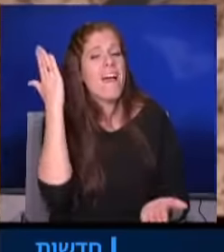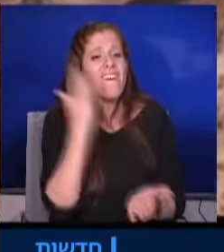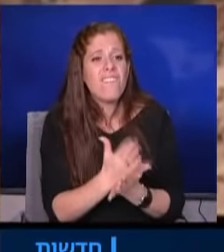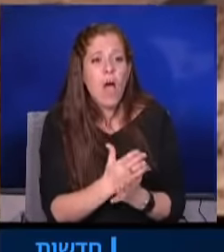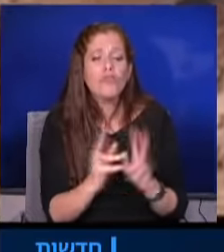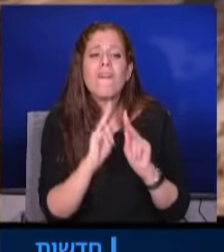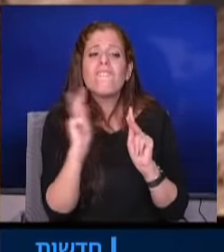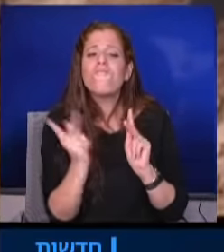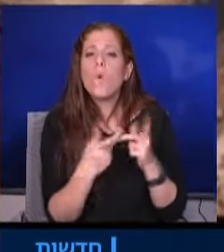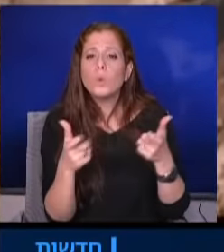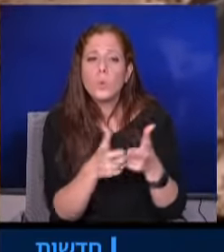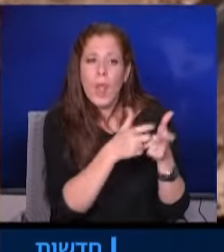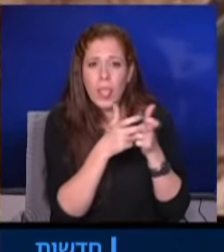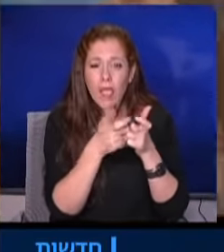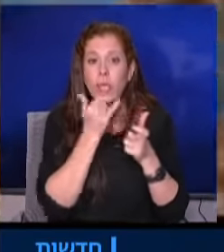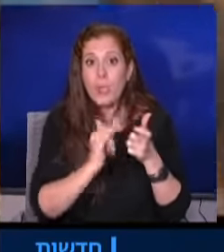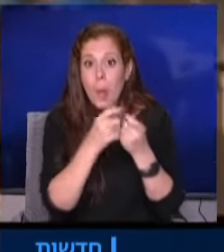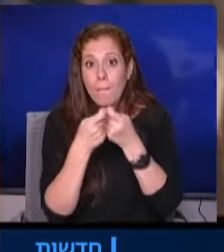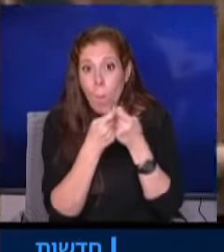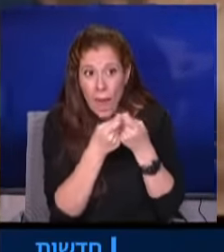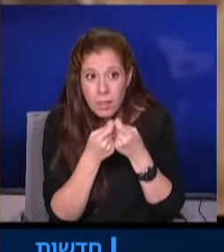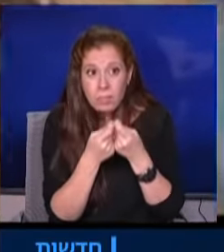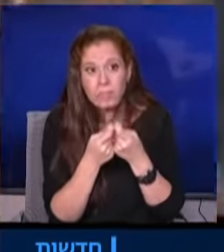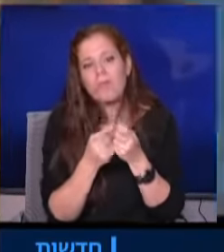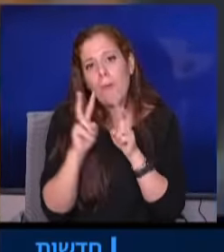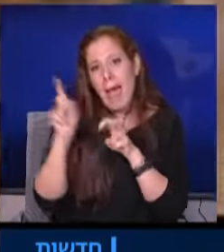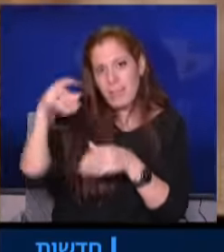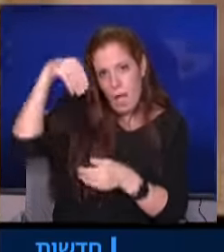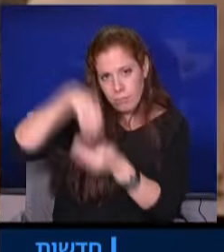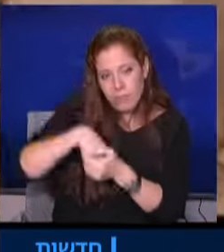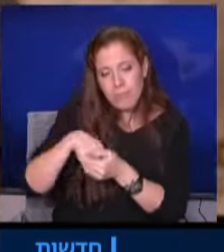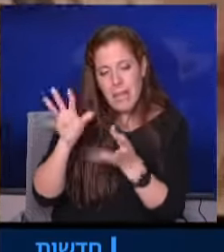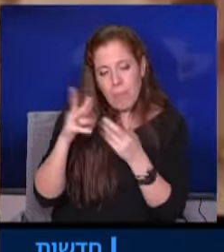קבוצות במתכונת טיולים מאורגנים, ובהגדרה הזאת כלולות גם